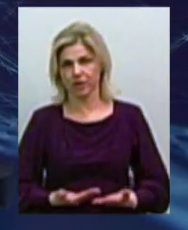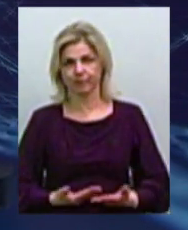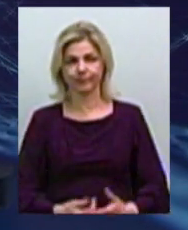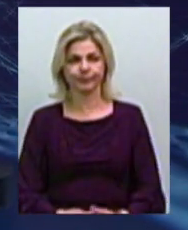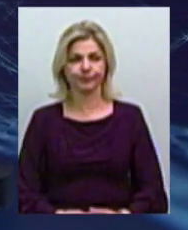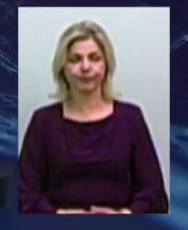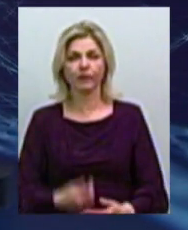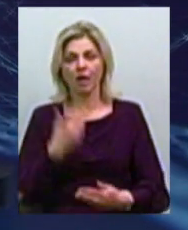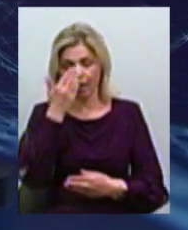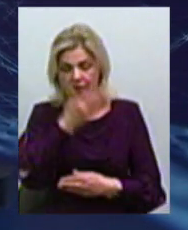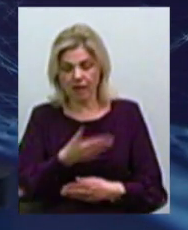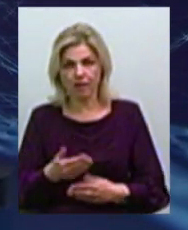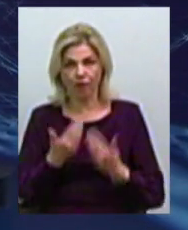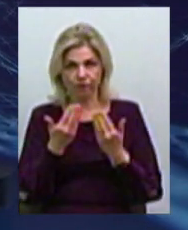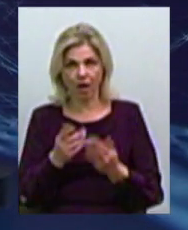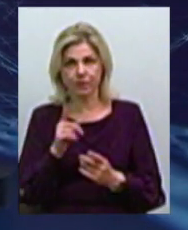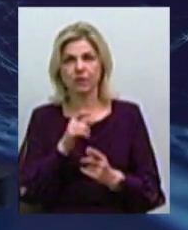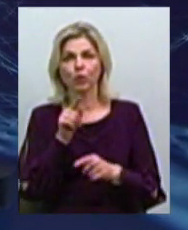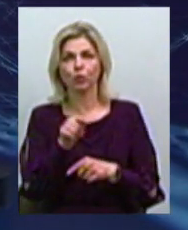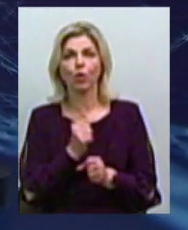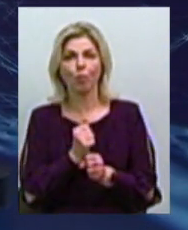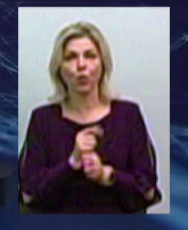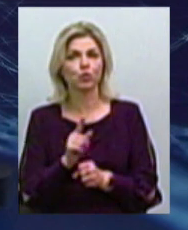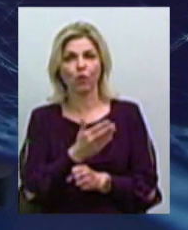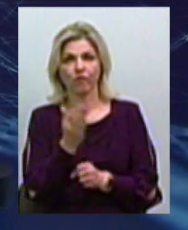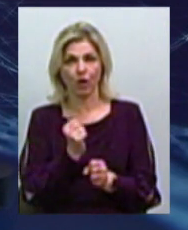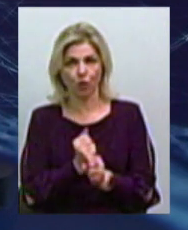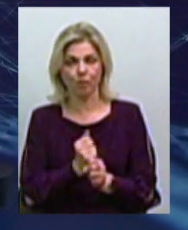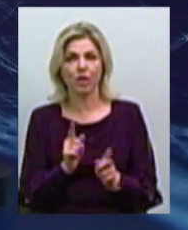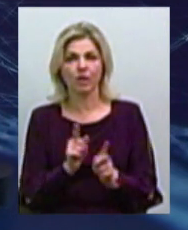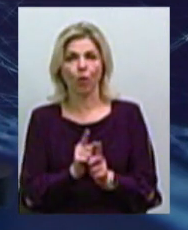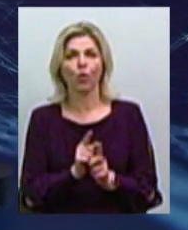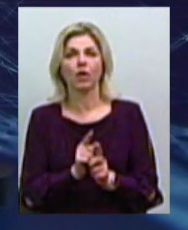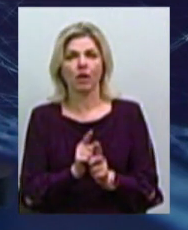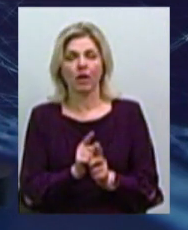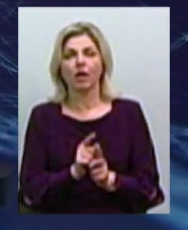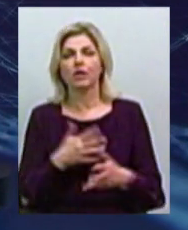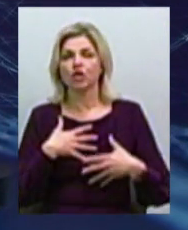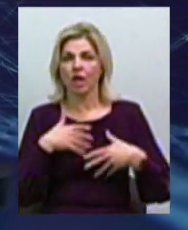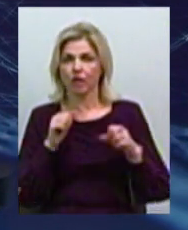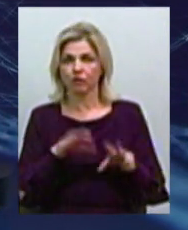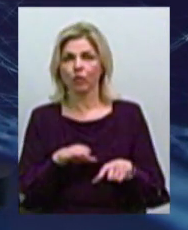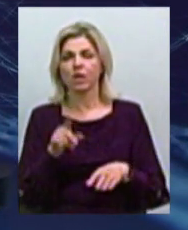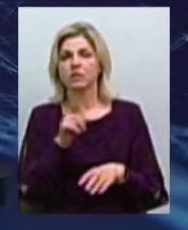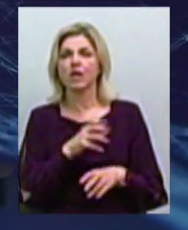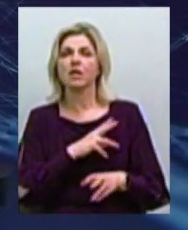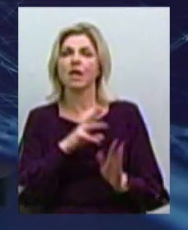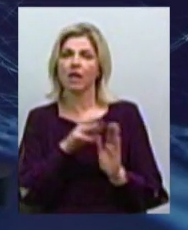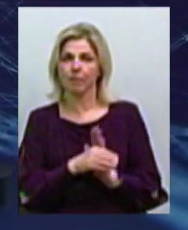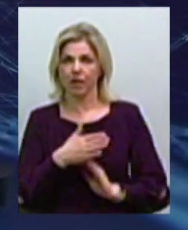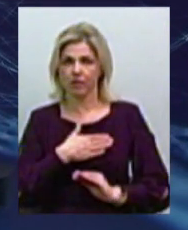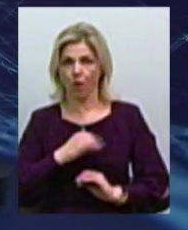Я низько вклоняюсь вам за ту роботу, яку ви робите, за ту самопожертву. Низько вклоняюсь пам'яті загиблих наших колег.